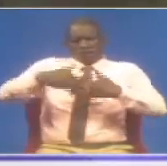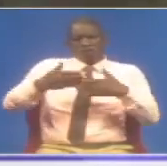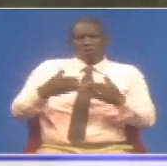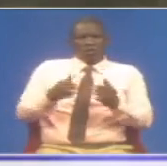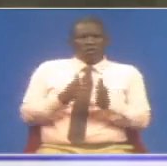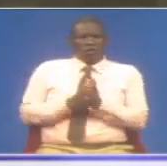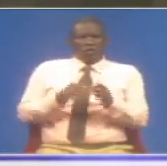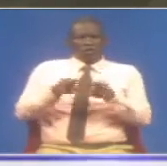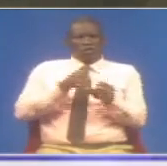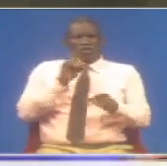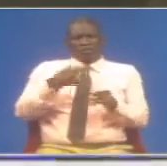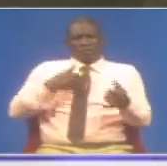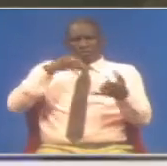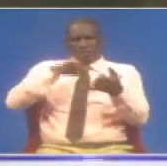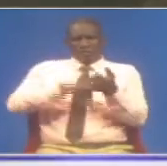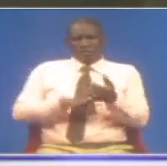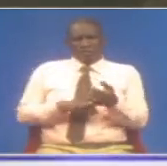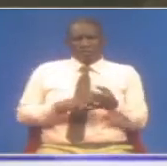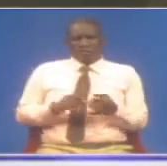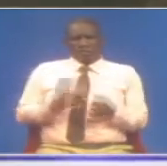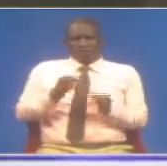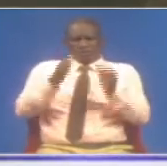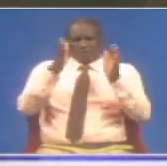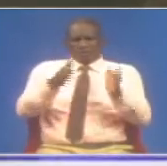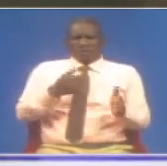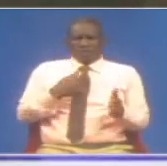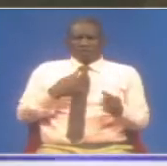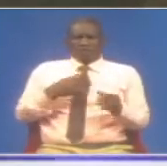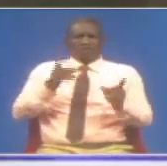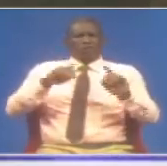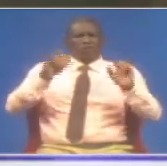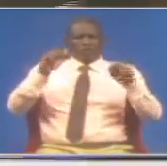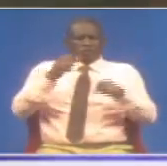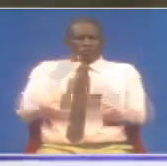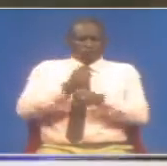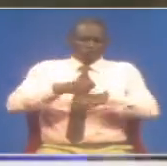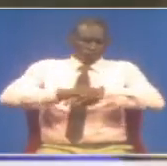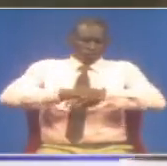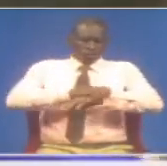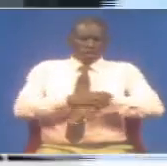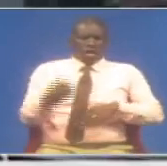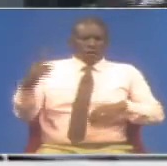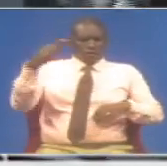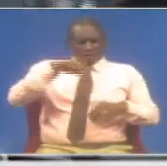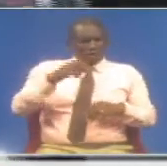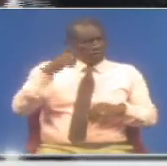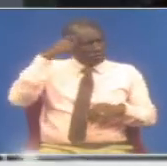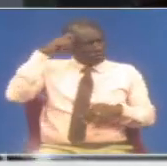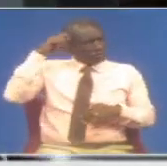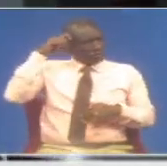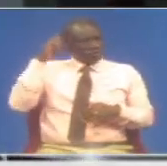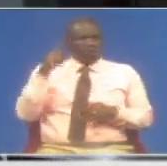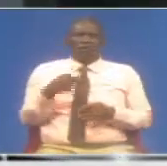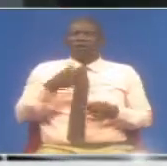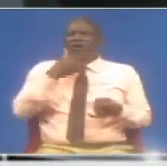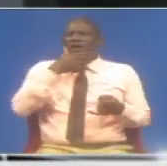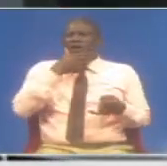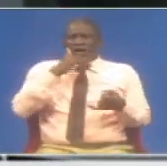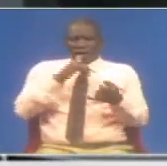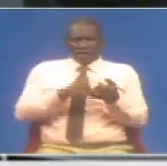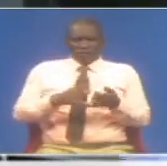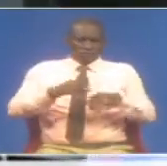kama ningekuwa kama yule niko na yeye haezi nifanyia, definitely nitakuja kwa salon. Na mume am